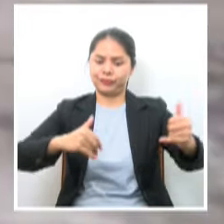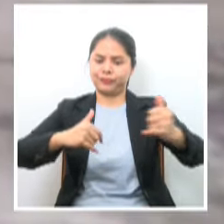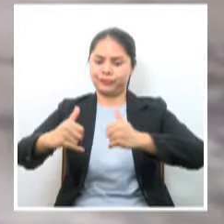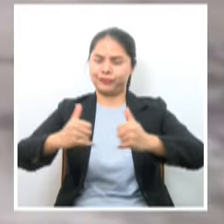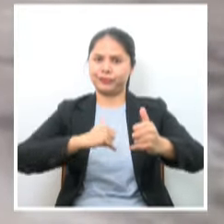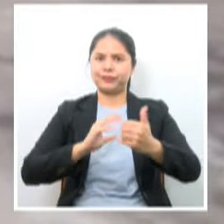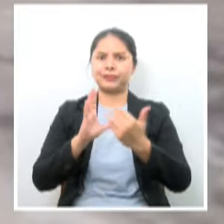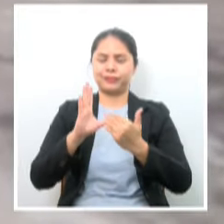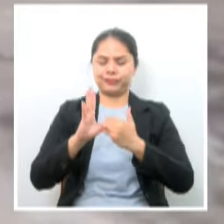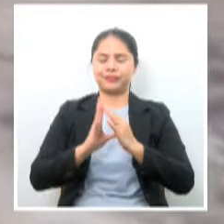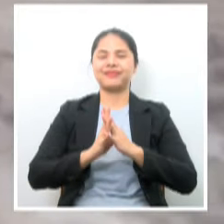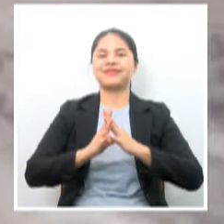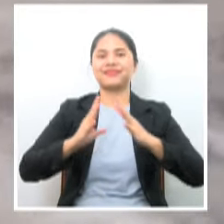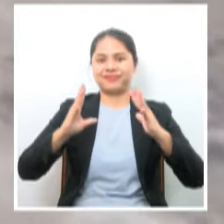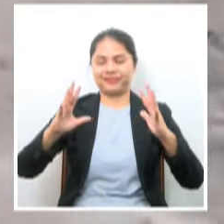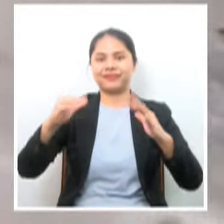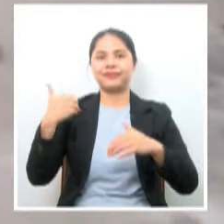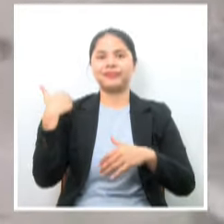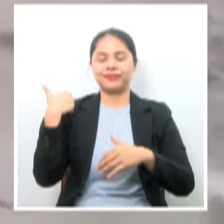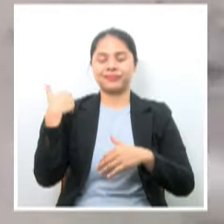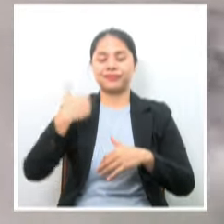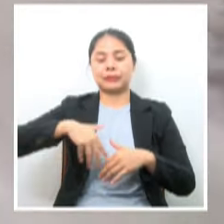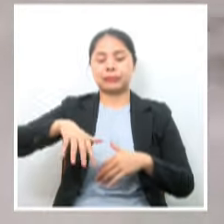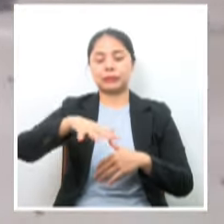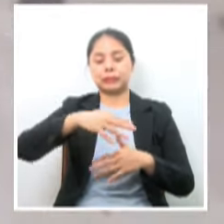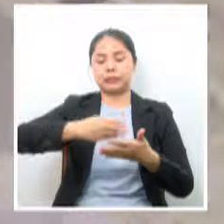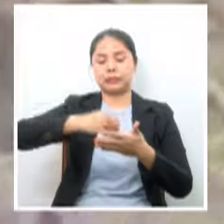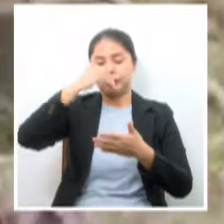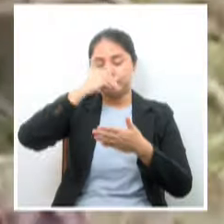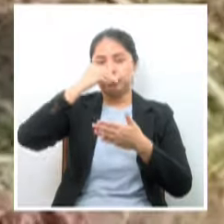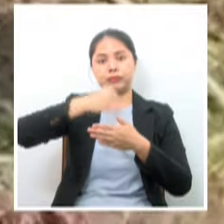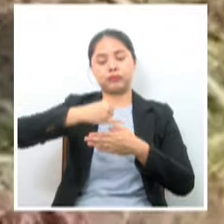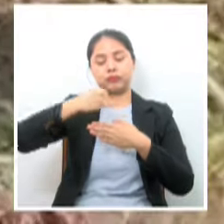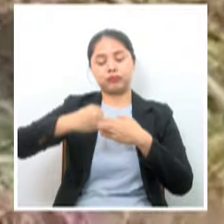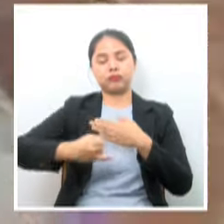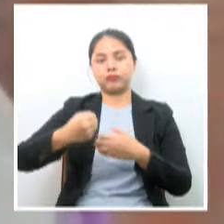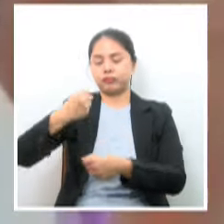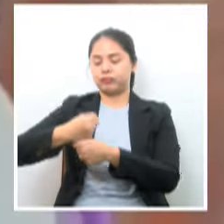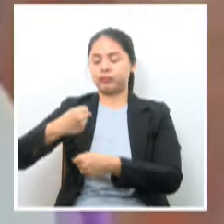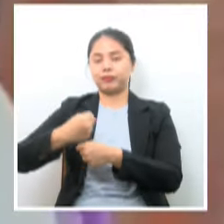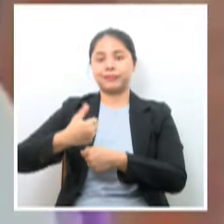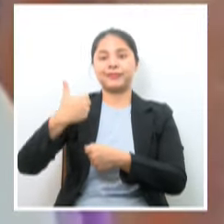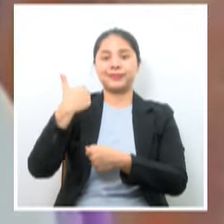การศึกษาผู้เรียนที่จบออกไปมีงานทำมีทักษะแสวงหาความ